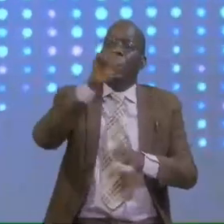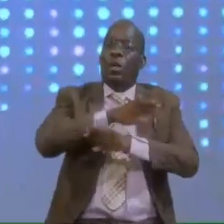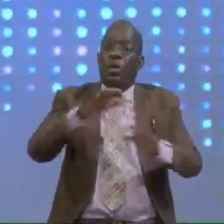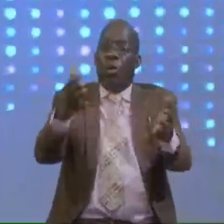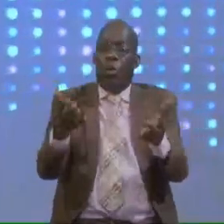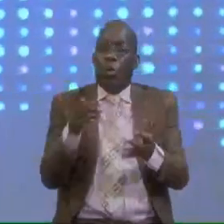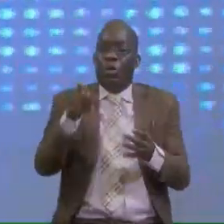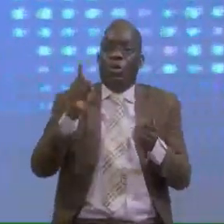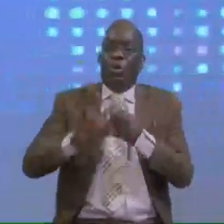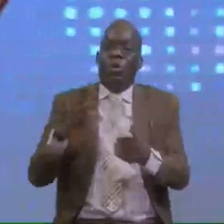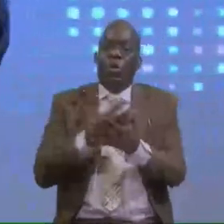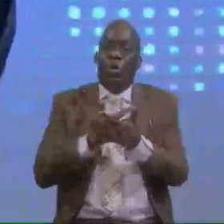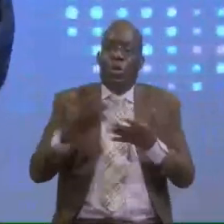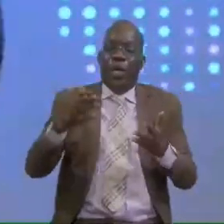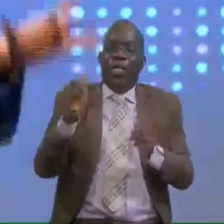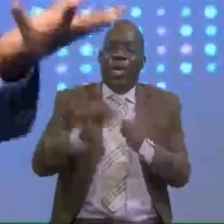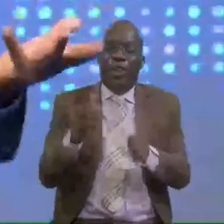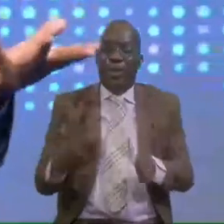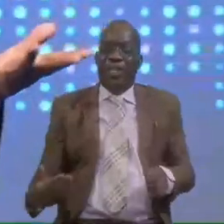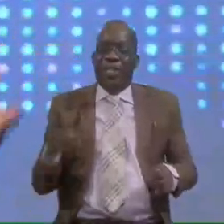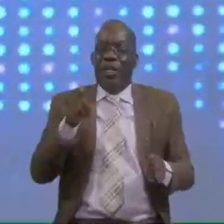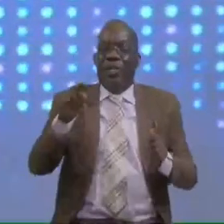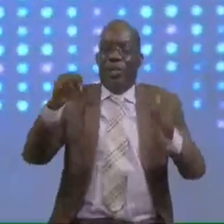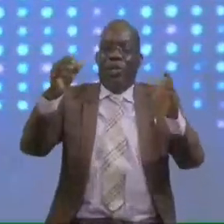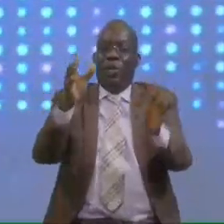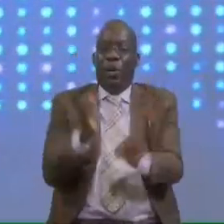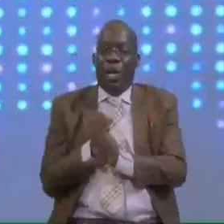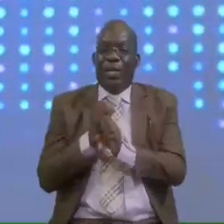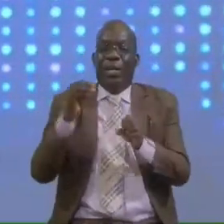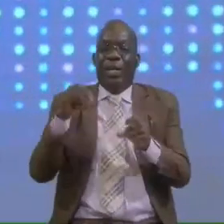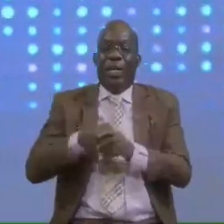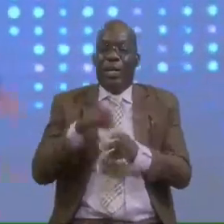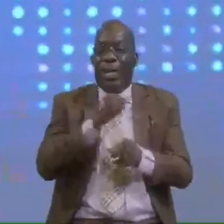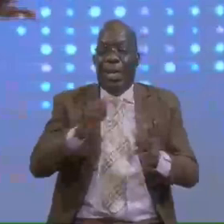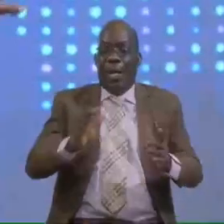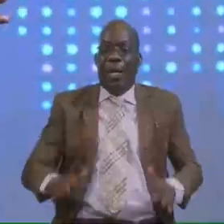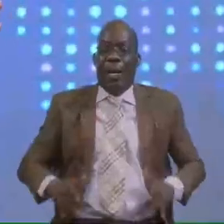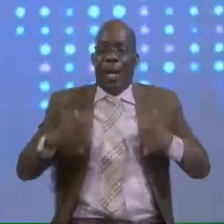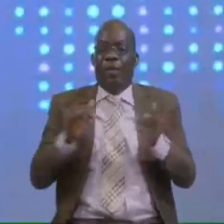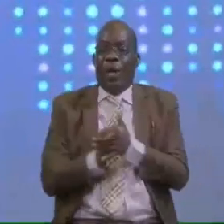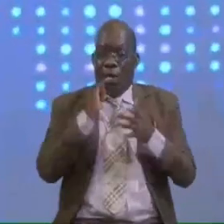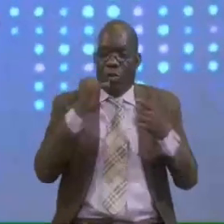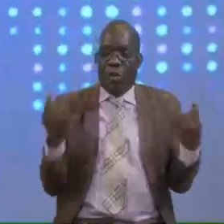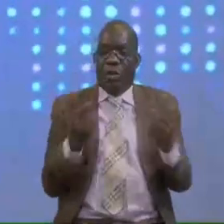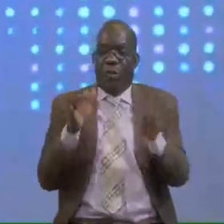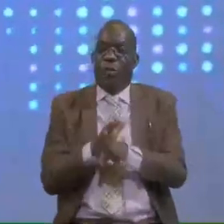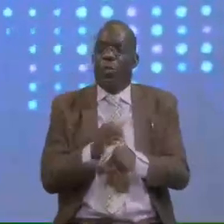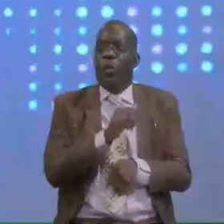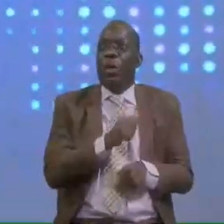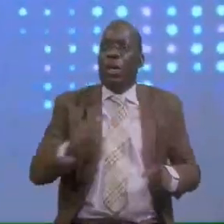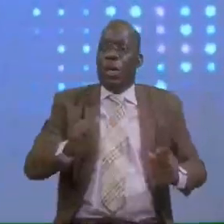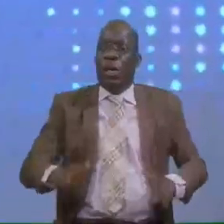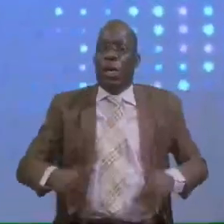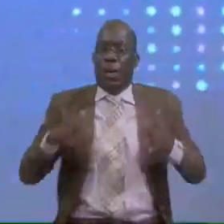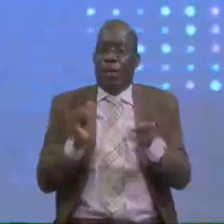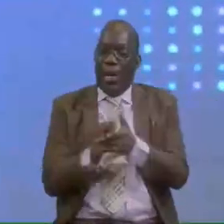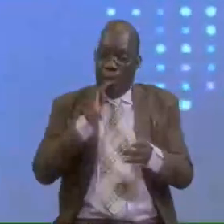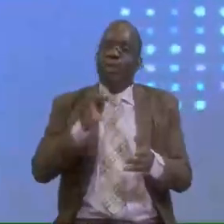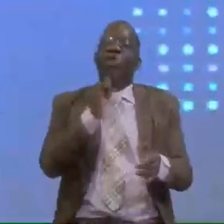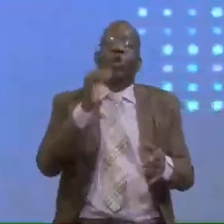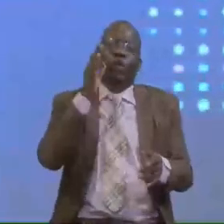gaspilles tout ce que tu as eu dans une vie qui est pécheresse, dans une vie qui n'est